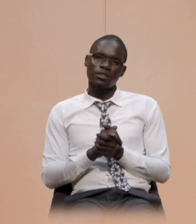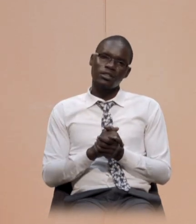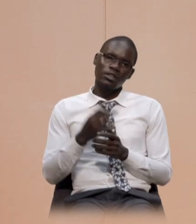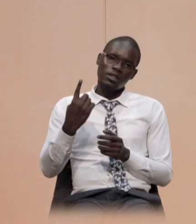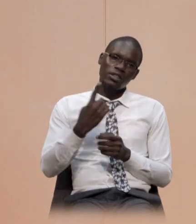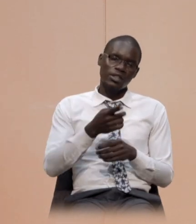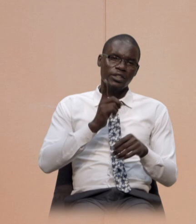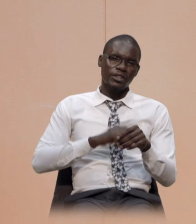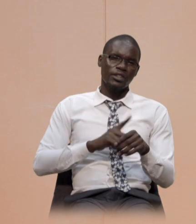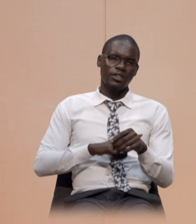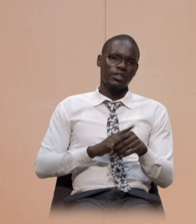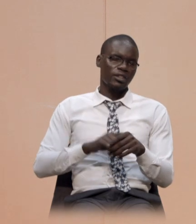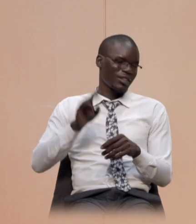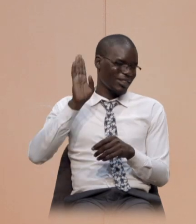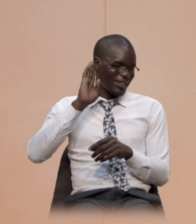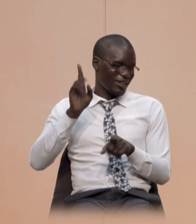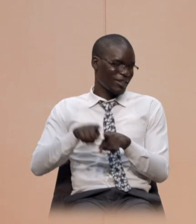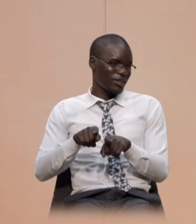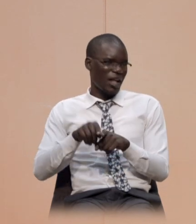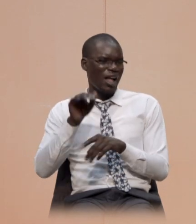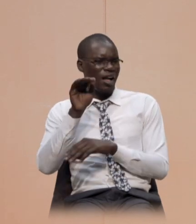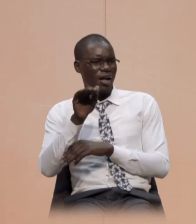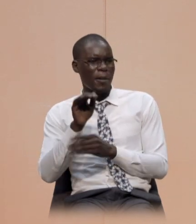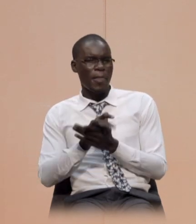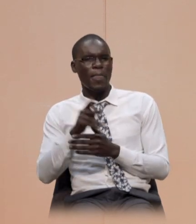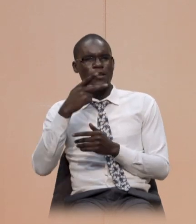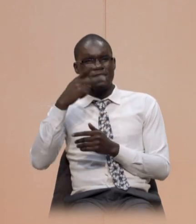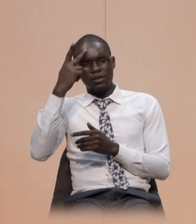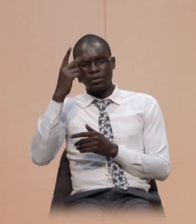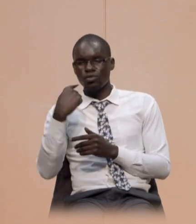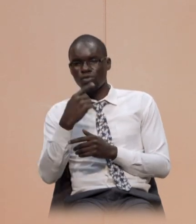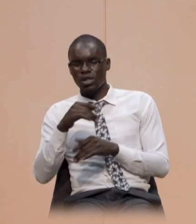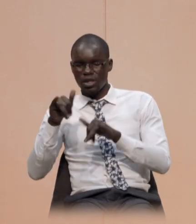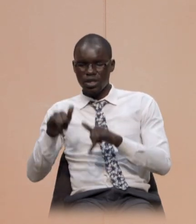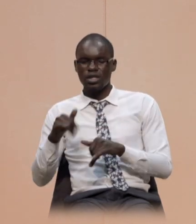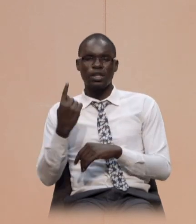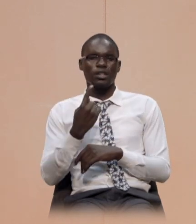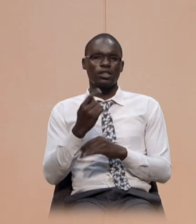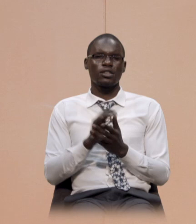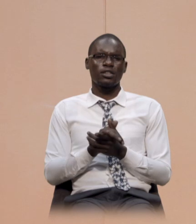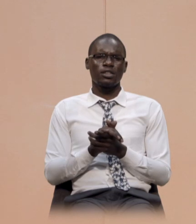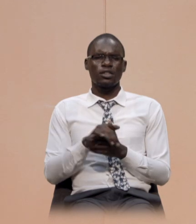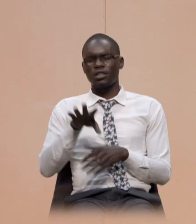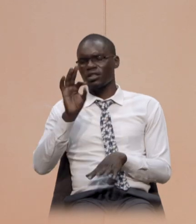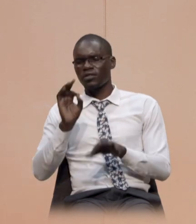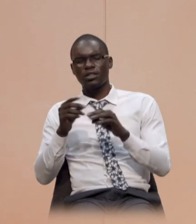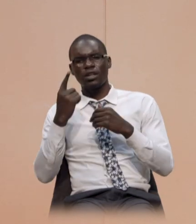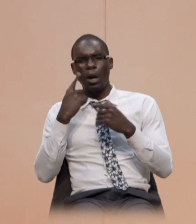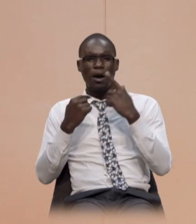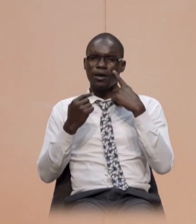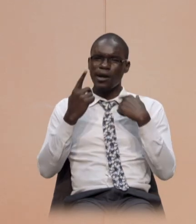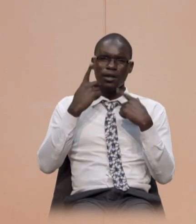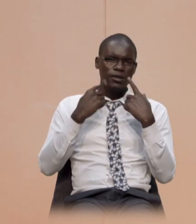mara unasikia wakiojiwa wazazi ambao wanaishi peke yao. Utakuta wanalia wanasema